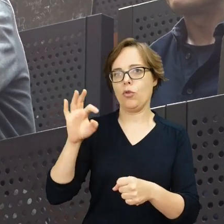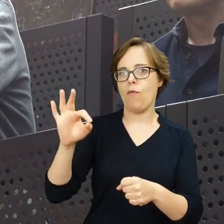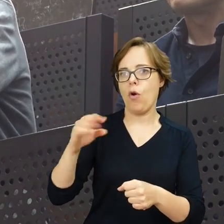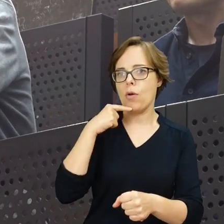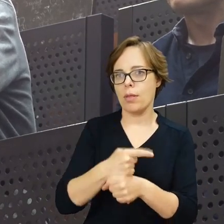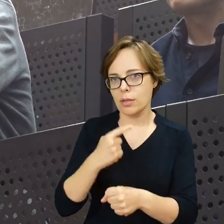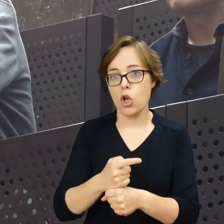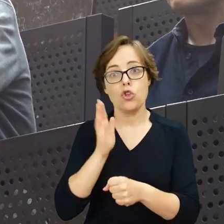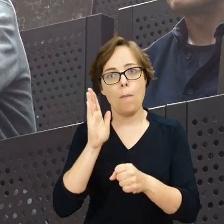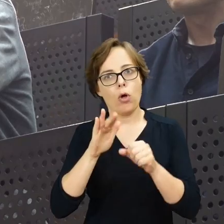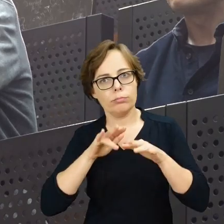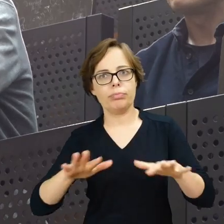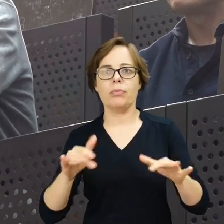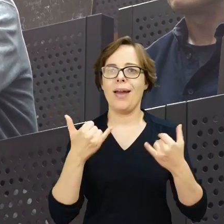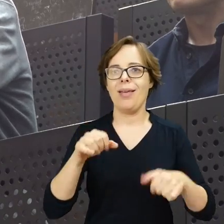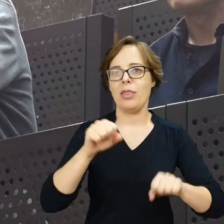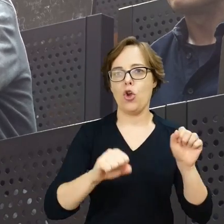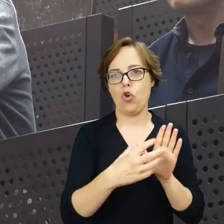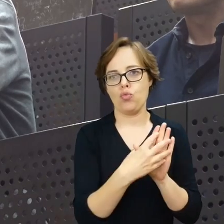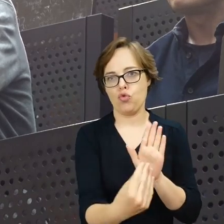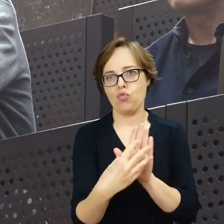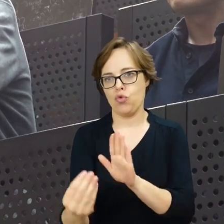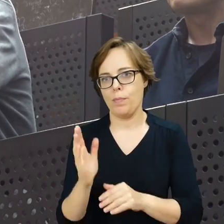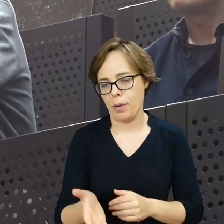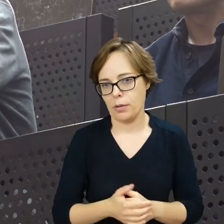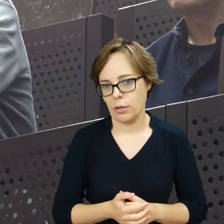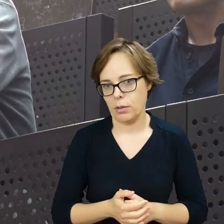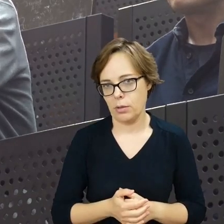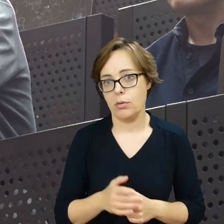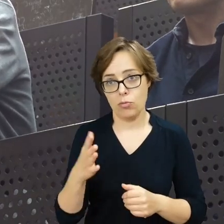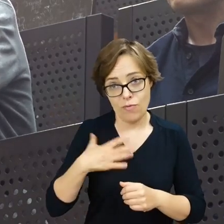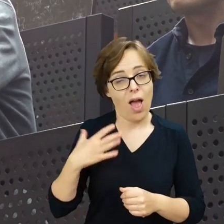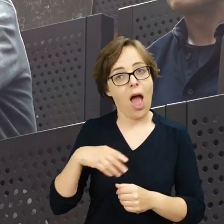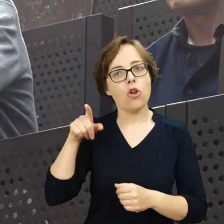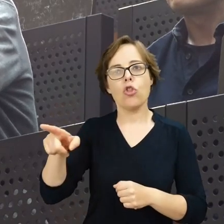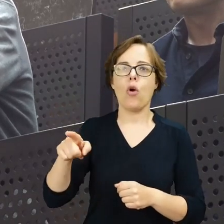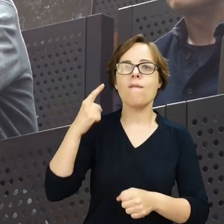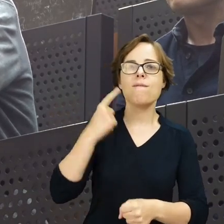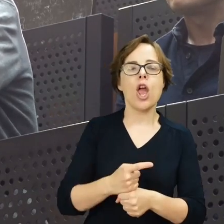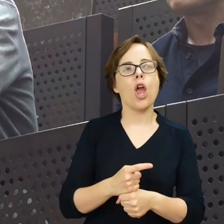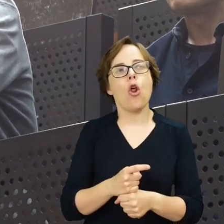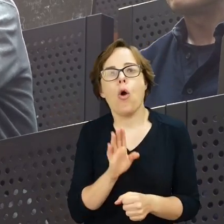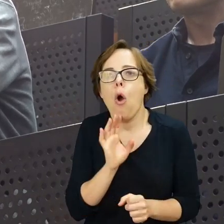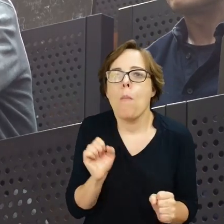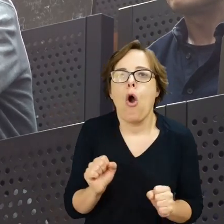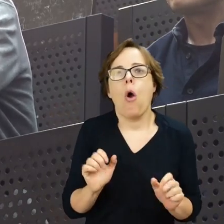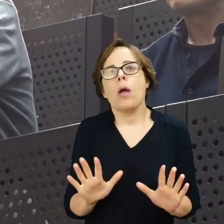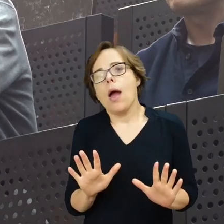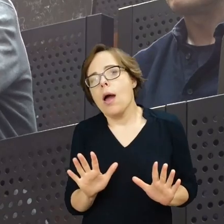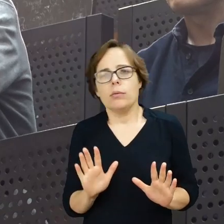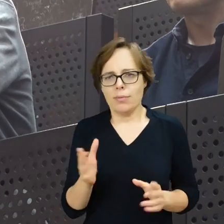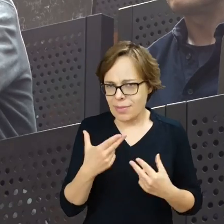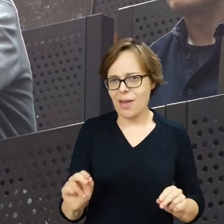będą potem wzorem dla innych sądów w Polsce, że nie właśnie takie wyroki zachowawcze, tylko właśnie na korzyść, jakby